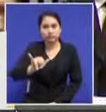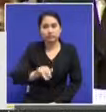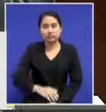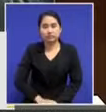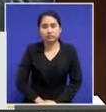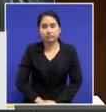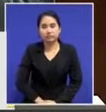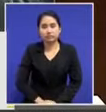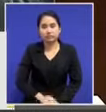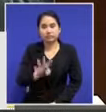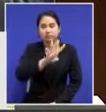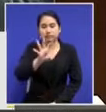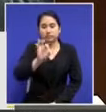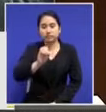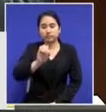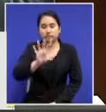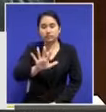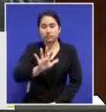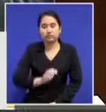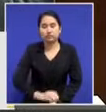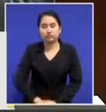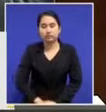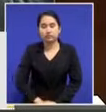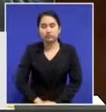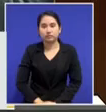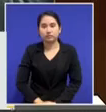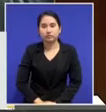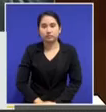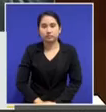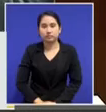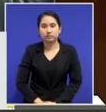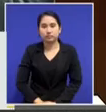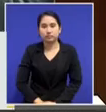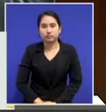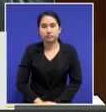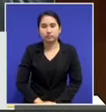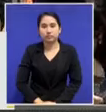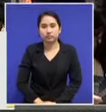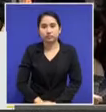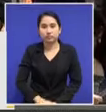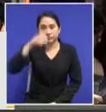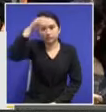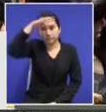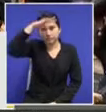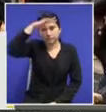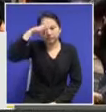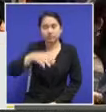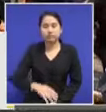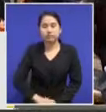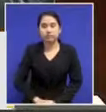ค่ะ 495นายวิรัตพันธุมผล คุณธนาธรจึงรุ่งเรืองกิจ